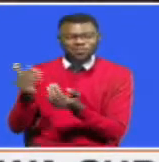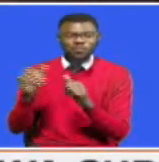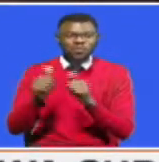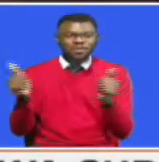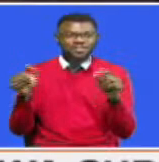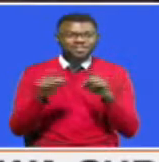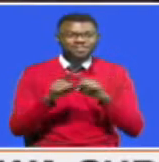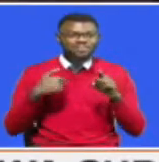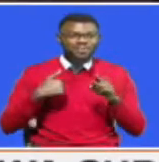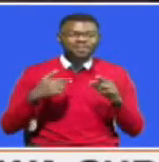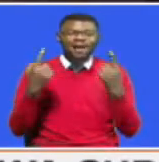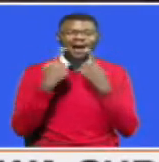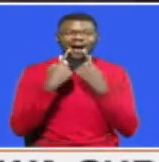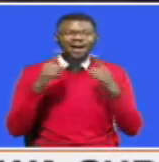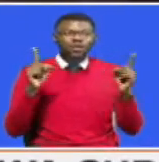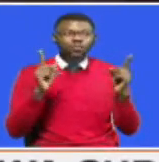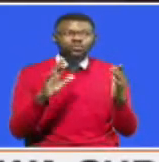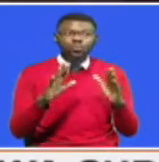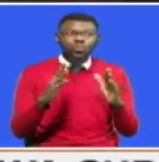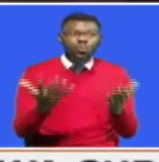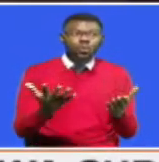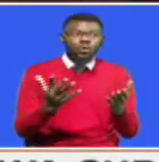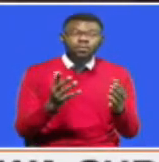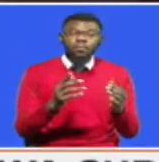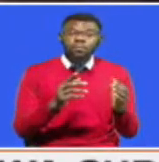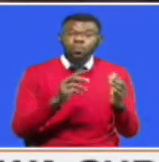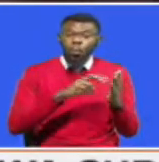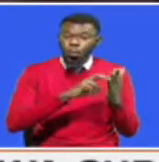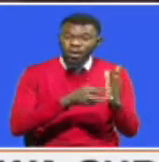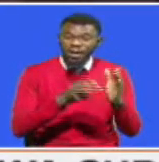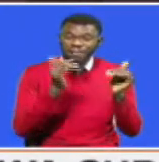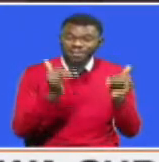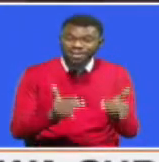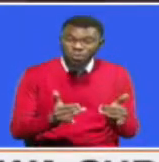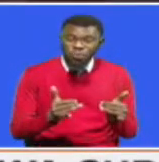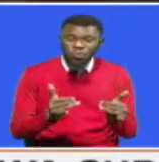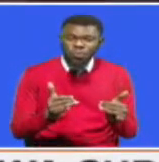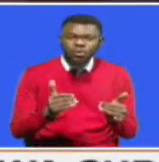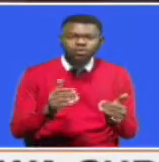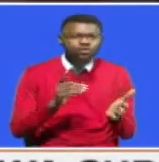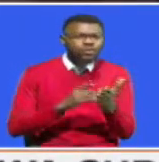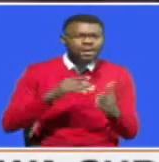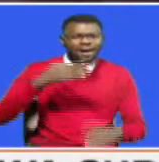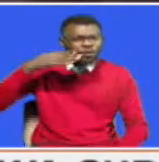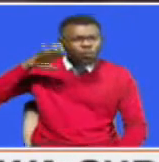announce that we shall not be renewing the agreement for the Cuban doctors.